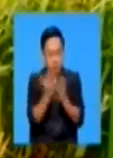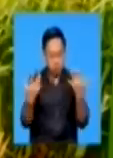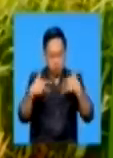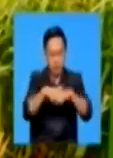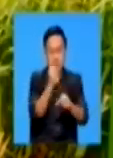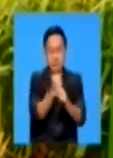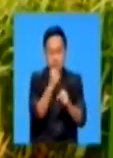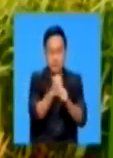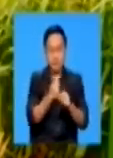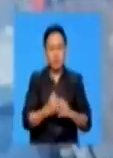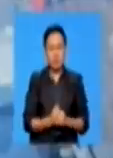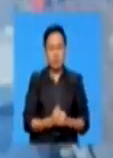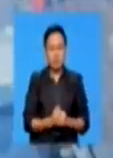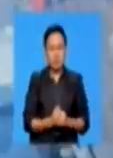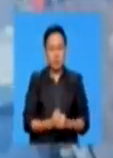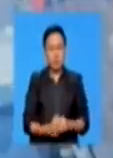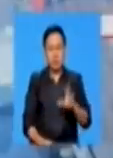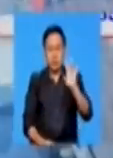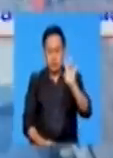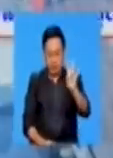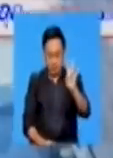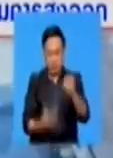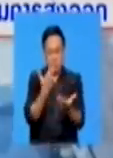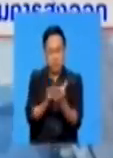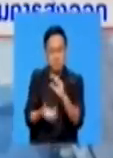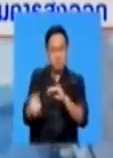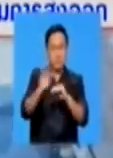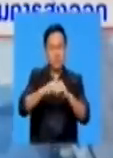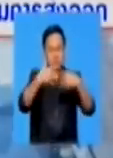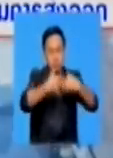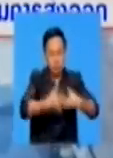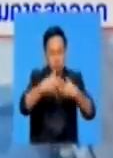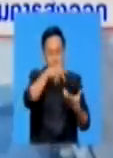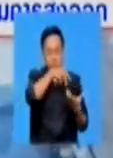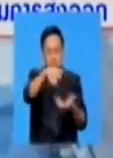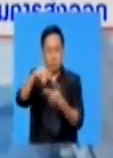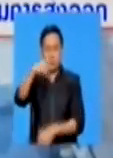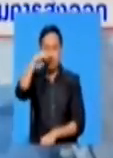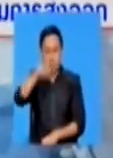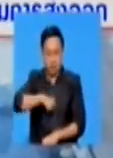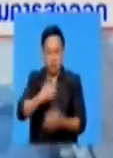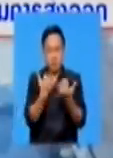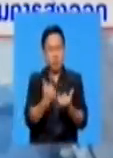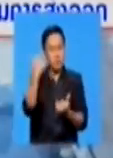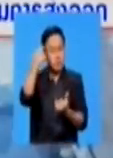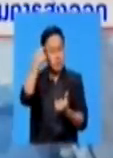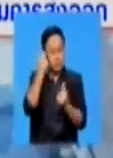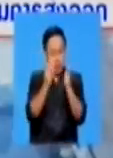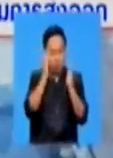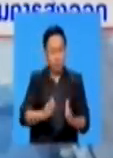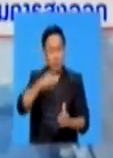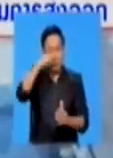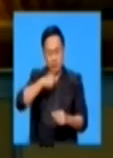ะครับเรื่องต่อไปคือการสร้างมูลค่าเพิ่มในภาคอุตสาหกรรมและการส่งออก ทั้งนี้เราก็จะยกระดับผู้ประกอบการส่งออกจ